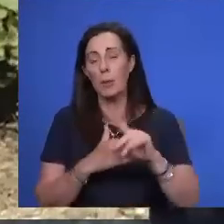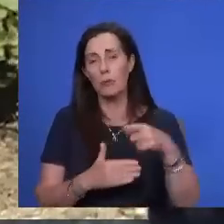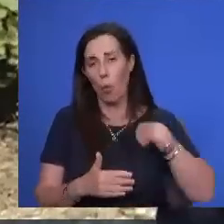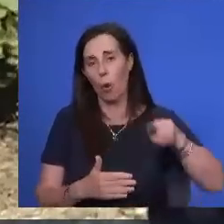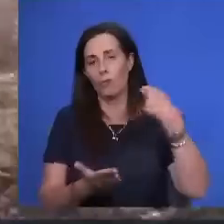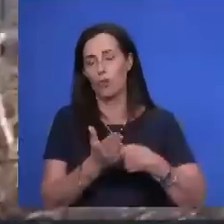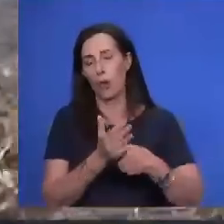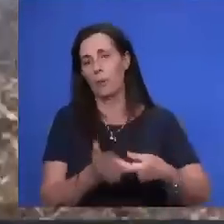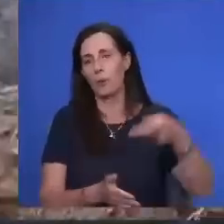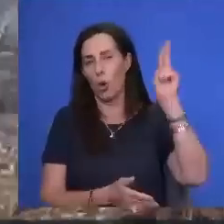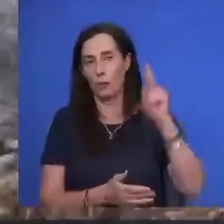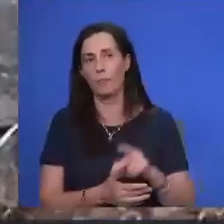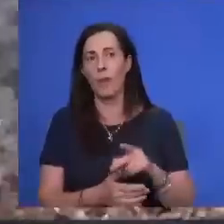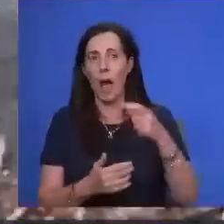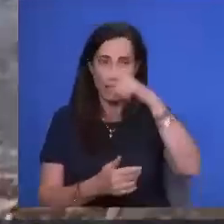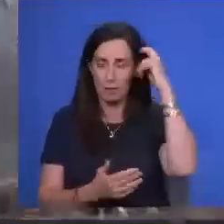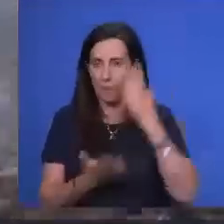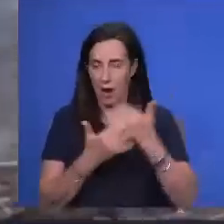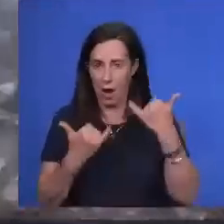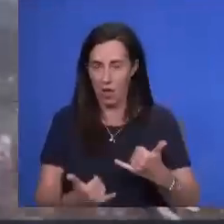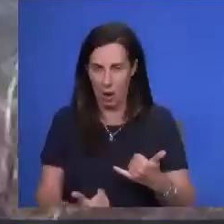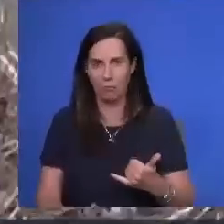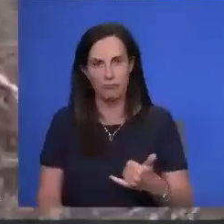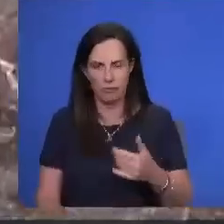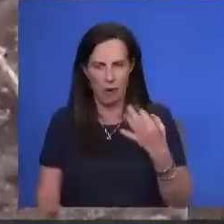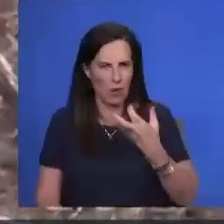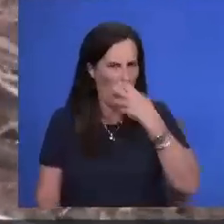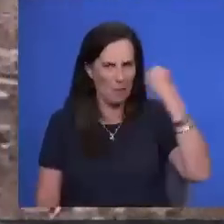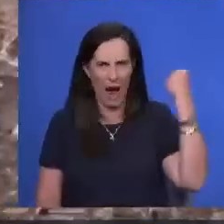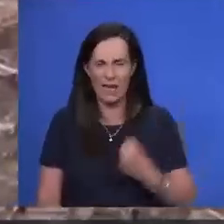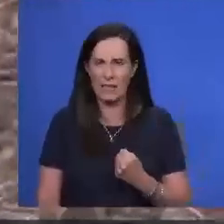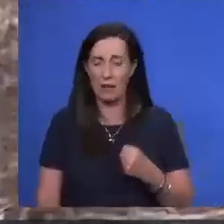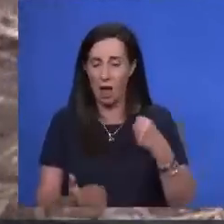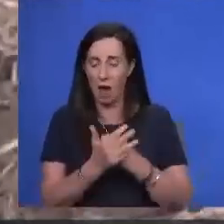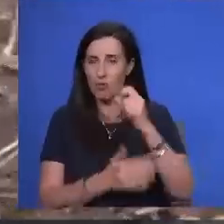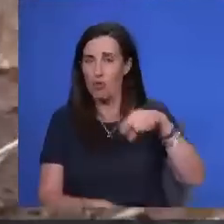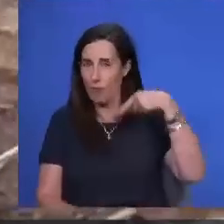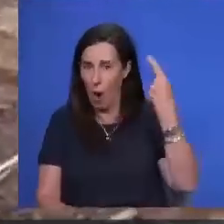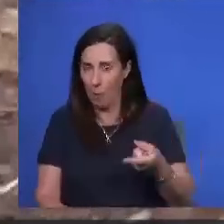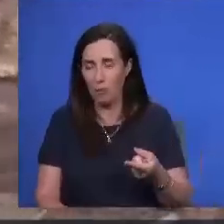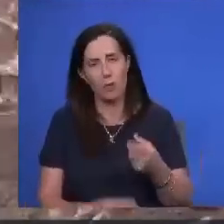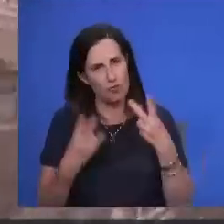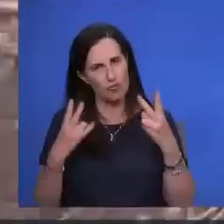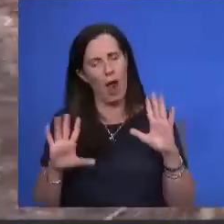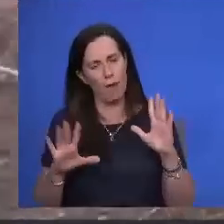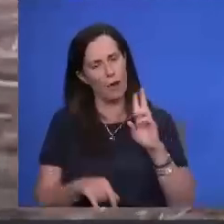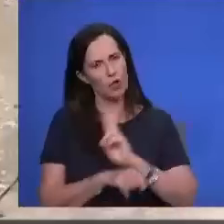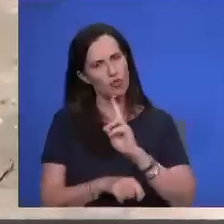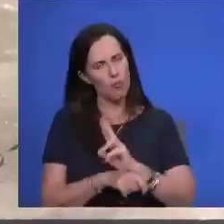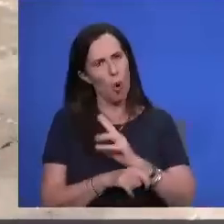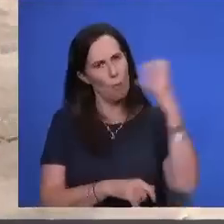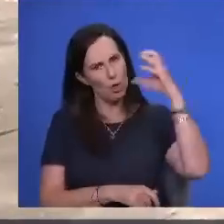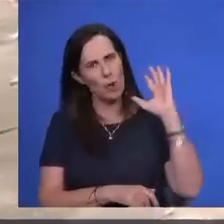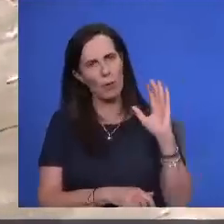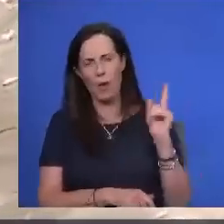גם לצרכן. אז הקיץ הגיע, והפעם כנראה בפול טורבו, עד אמצע השבוע הבא כדאי מאוד להיות זהירים בשמש,